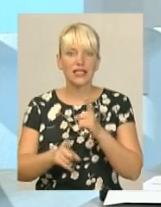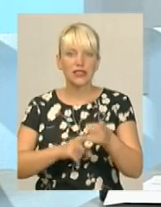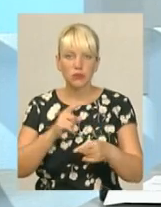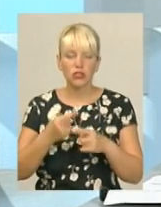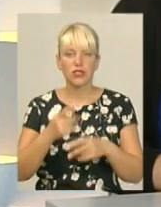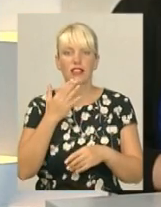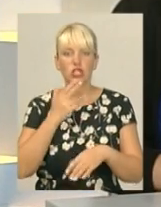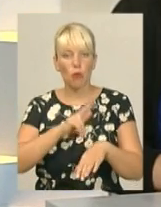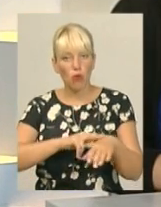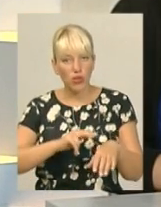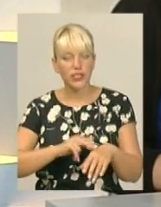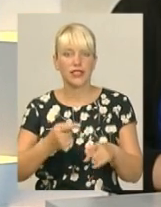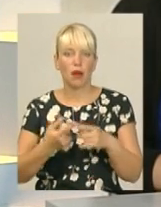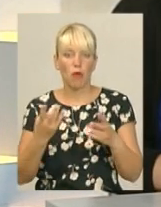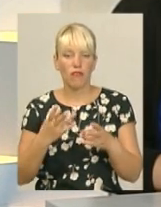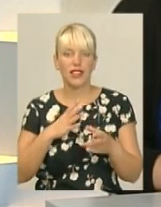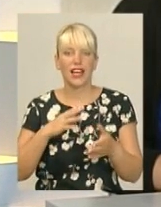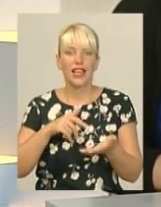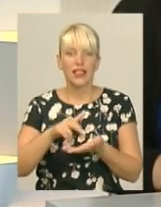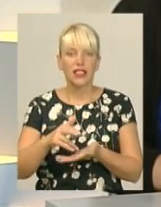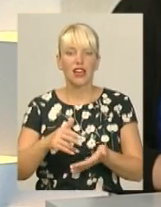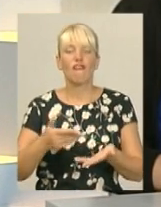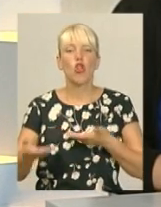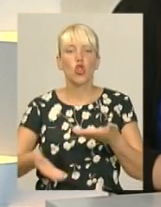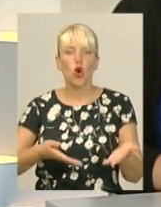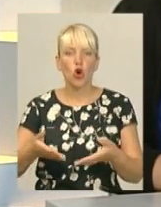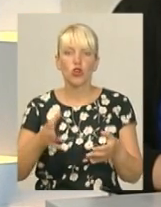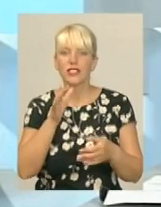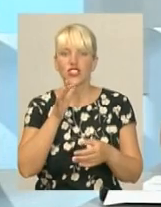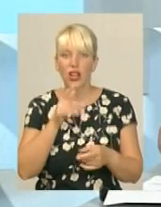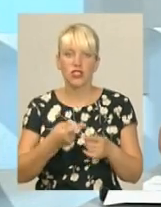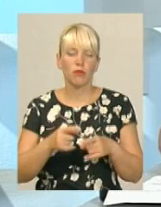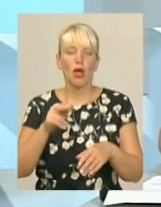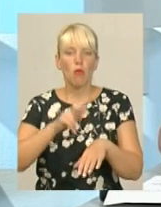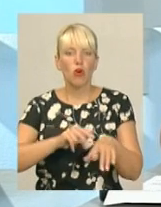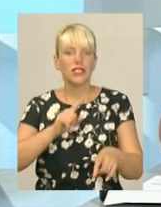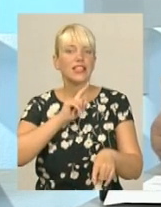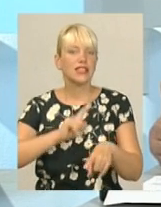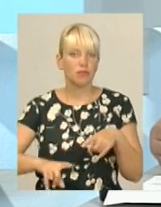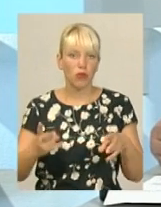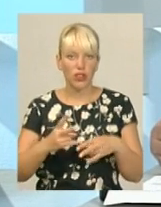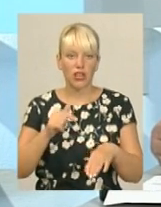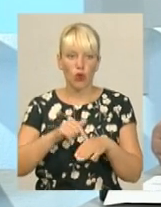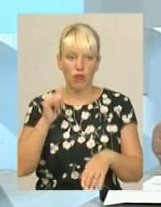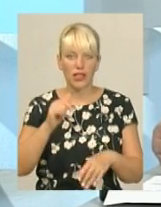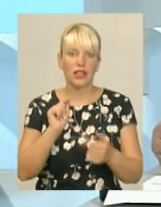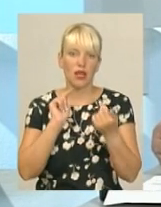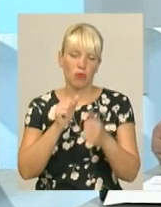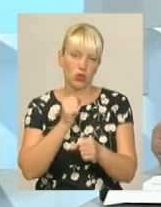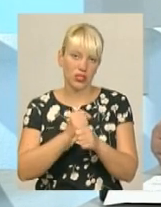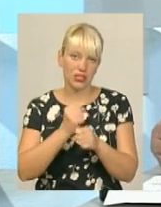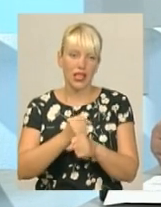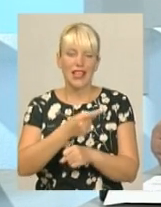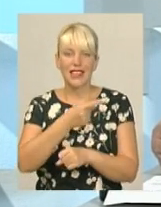і оті виклики, які є сьогодні в суспільстві, у нас зобов'язана миттєво реагувати і протидіяти тим чи іншим